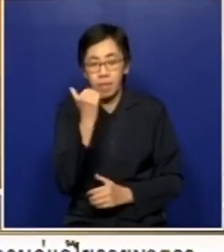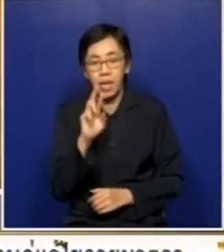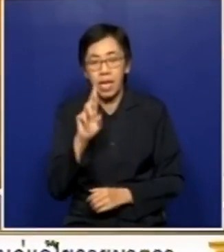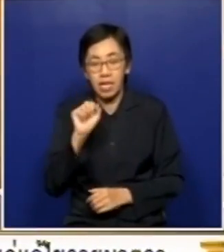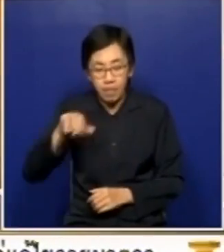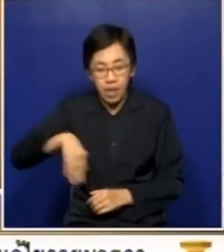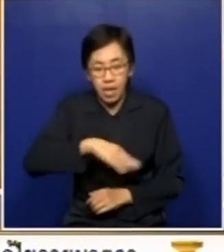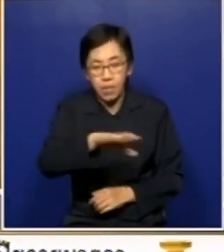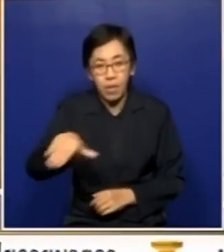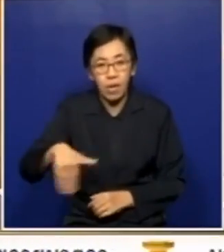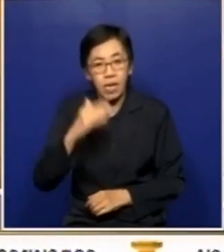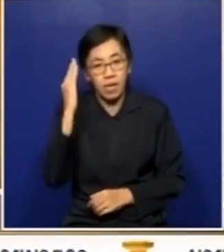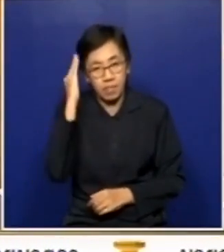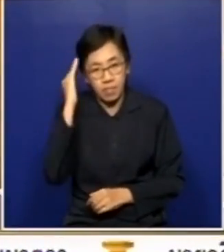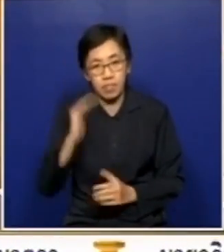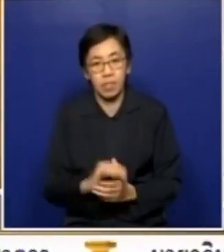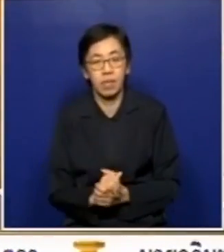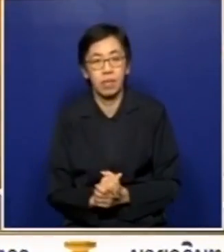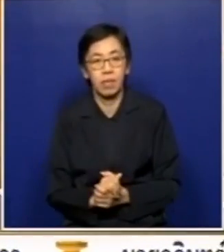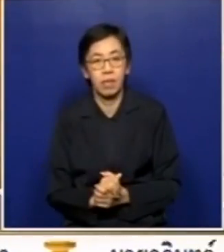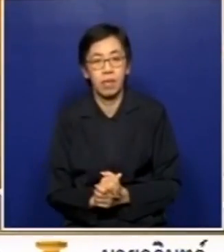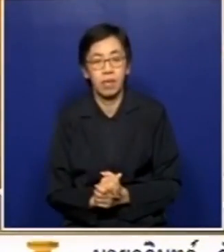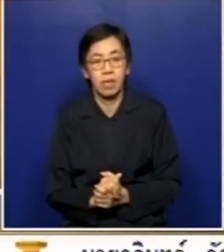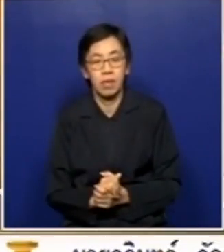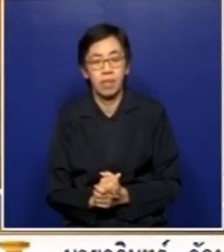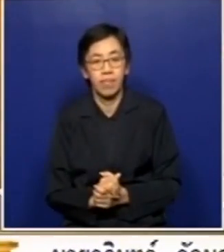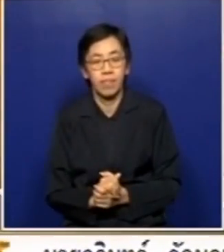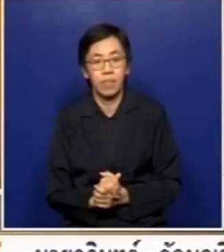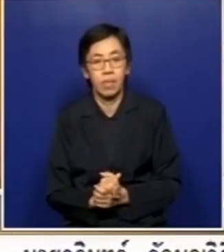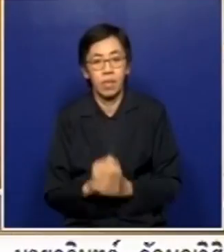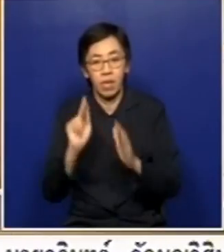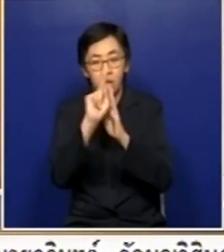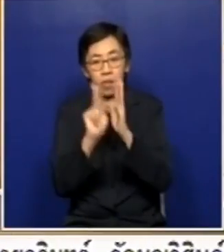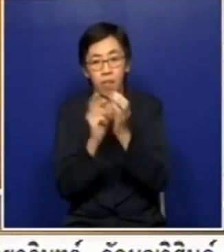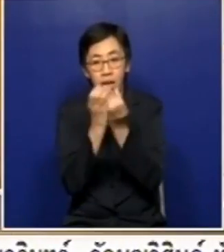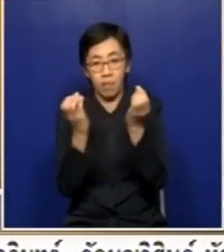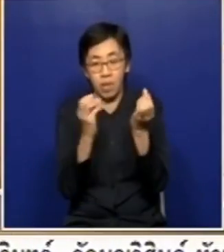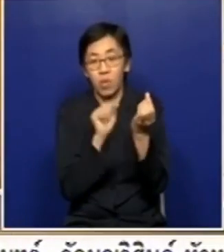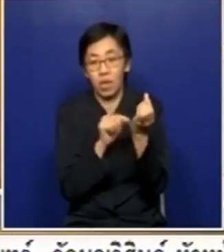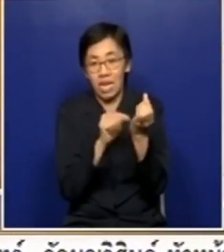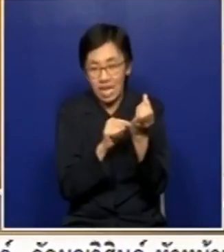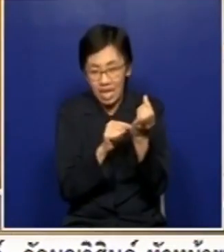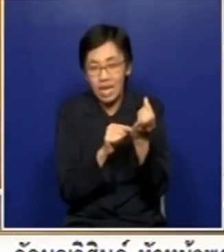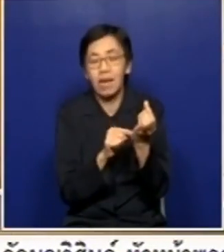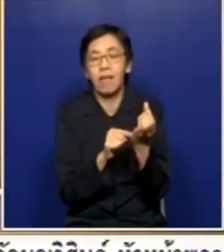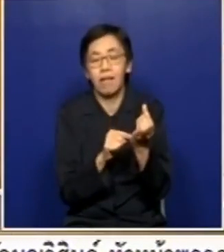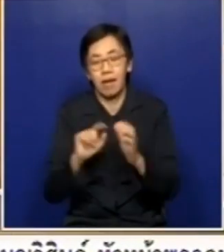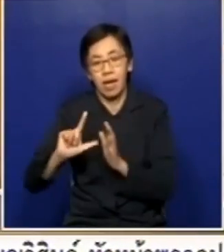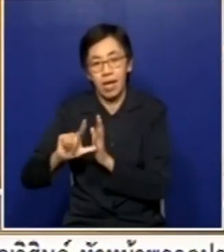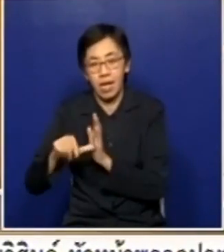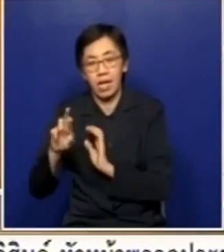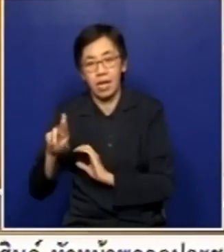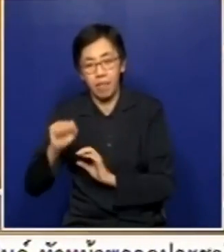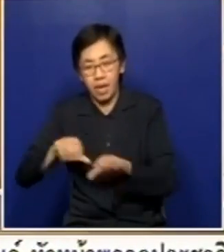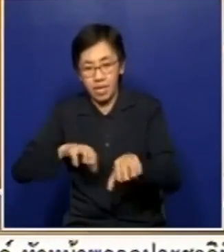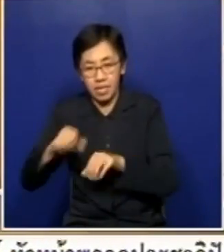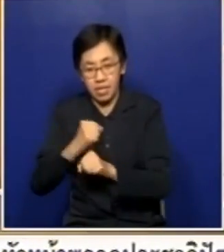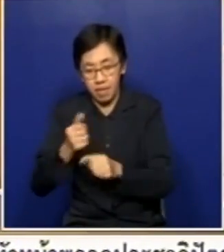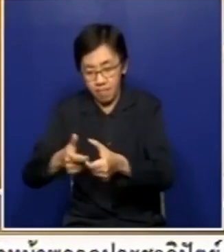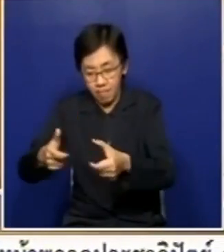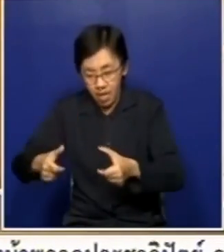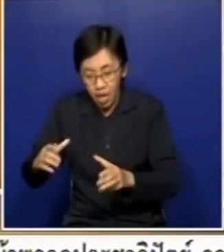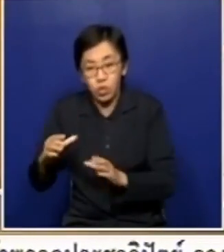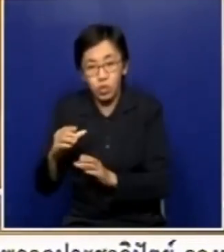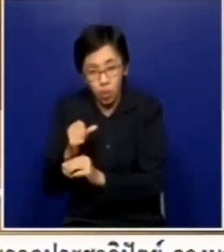ทราบด้วยรายการผลการดำเนินการของราชชนะตนแก้ไขเพิ่มเติมเกือบนี้ได้ขาธิการสภาได้จัดทำรายงานผล